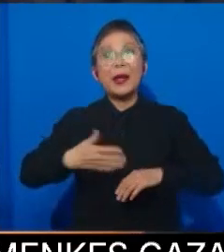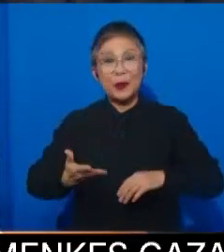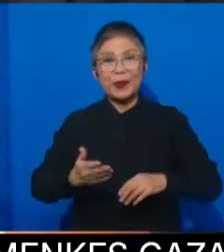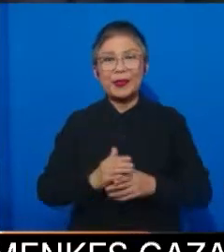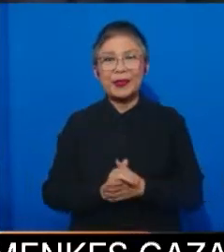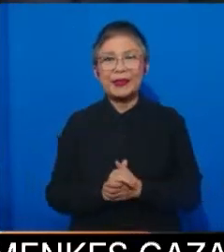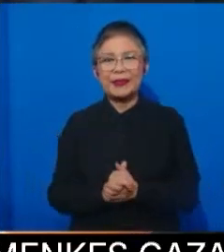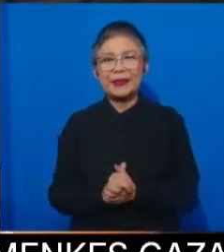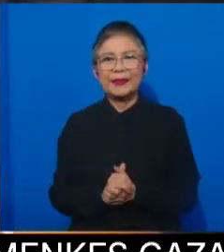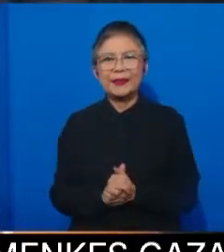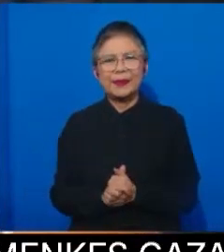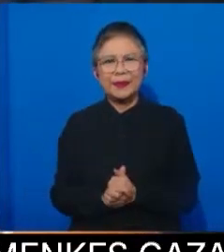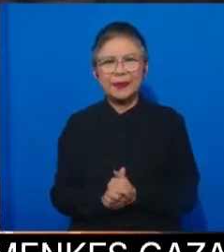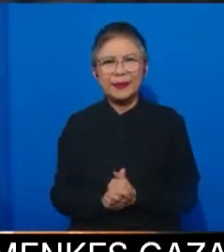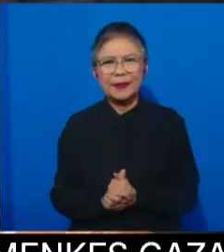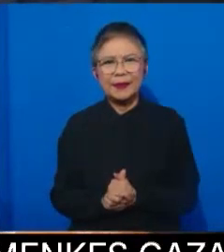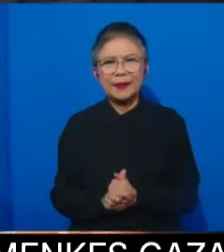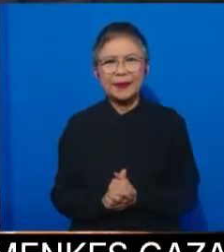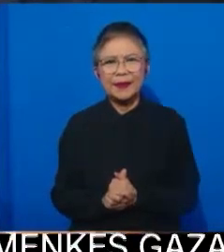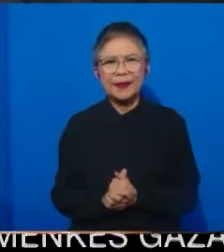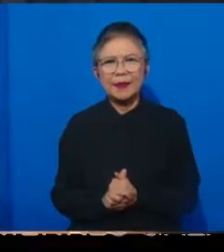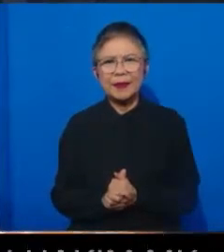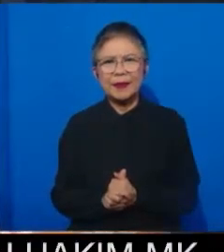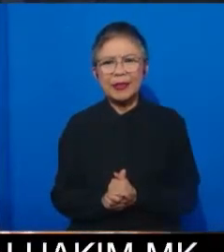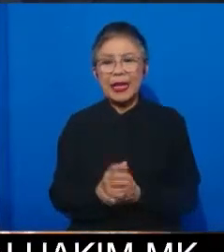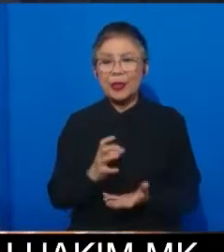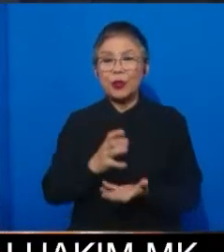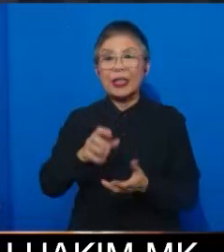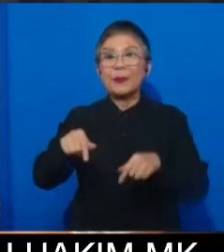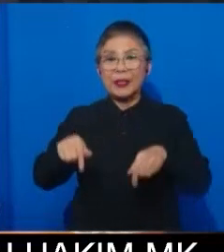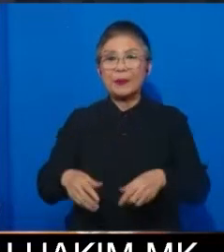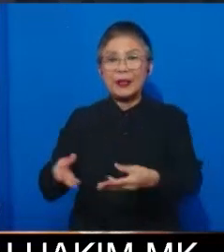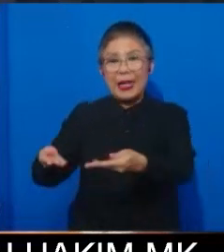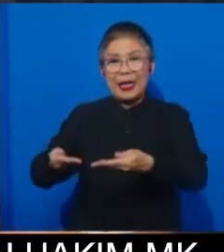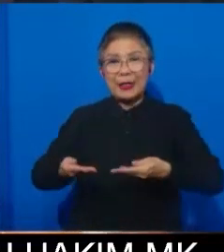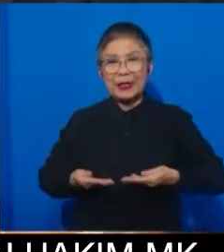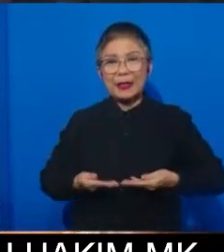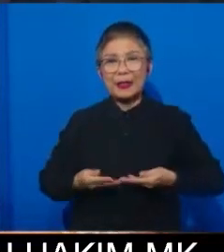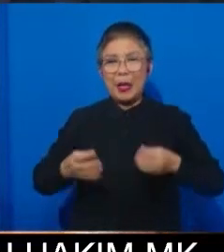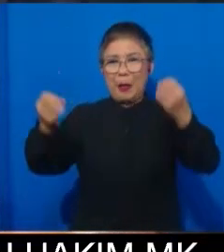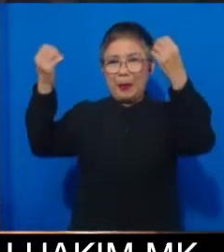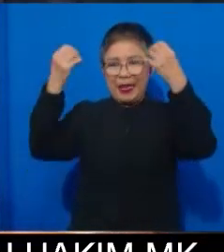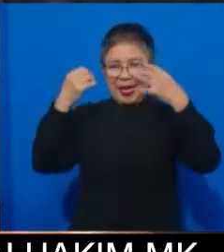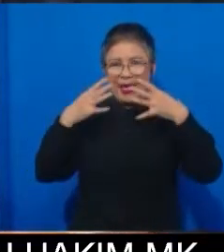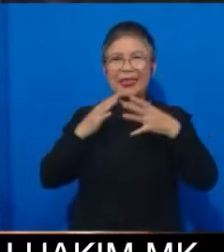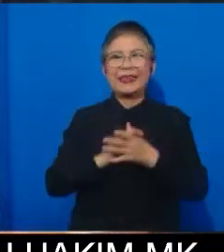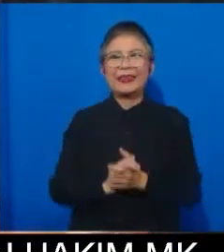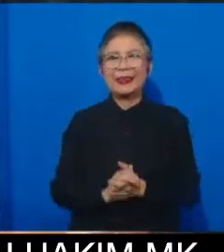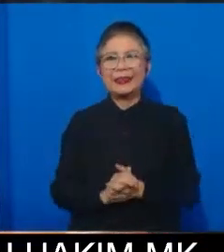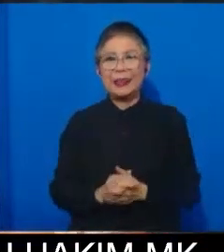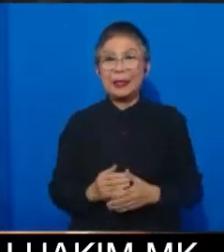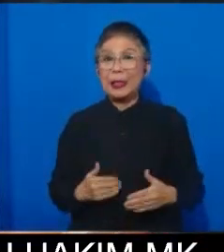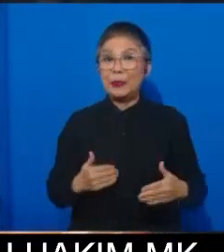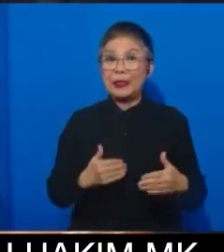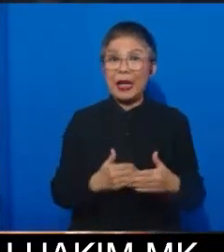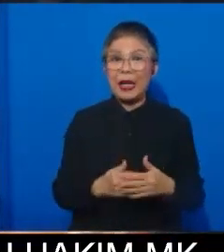Jadi dengan ini mudah-mudahan Panti Asuhan ini bisa mendapatkan berkah kebahagiaan juga jelang